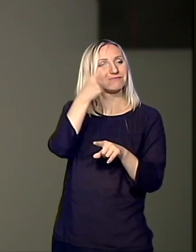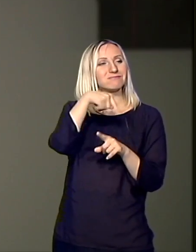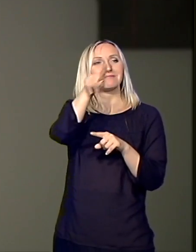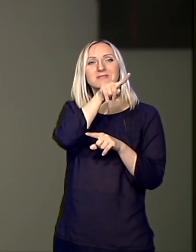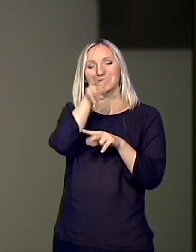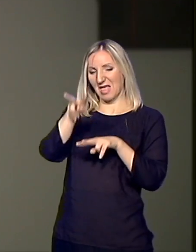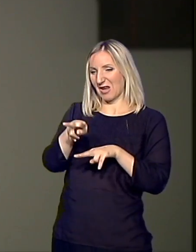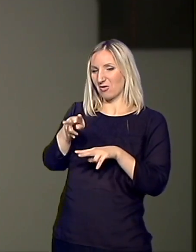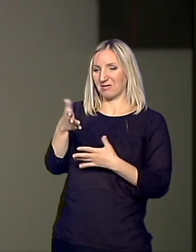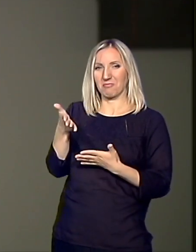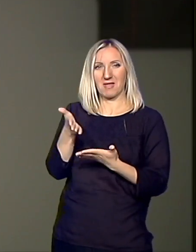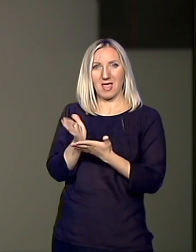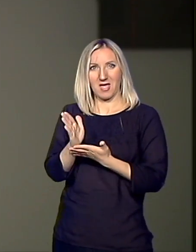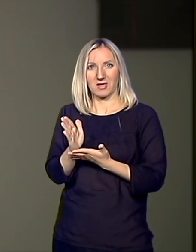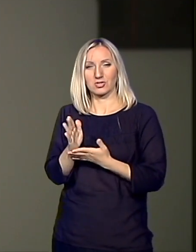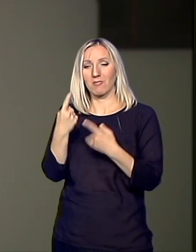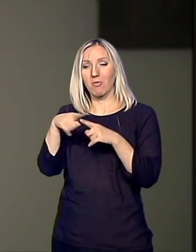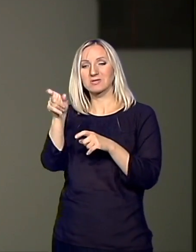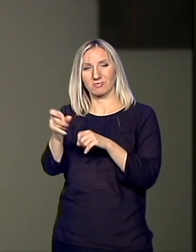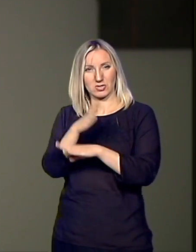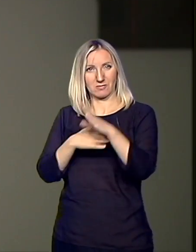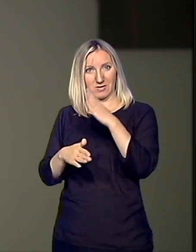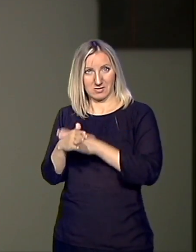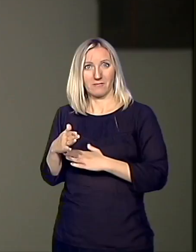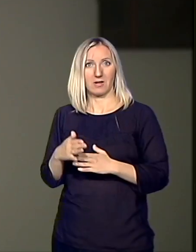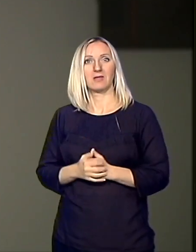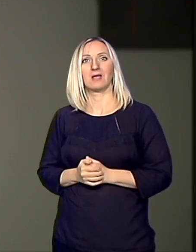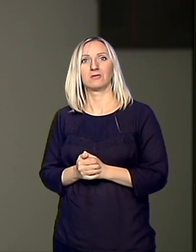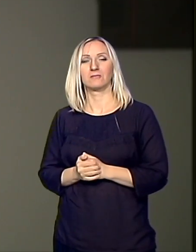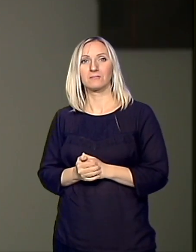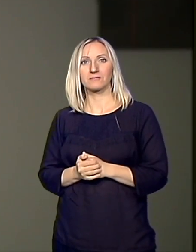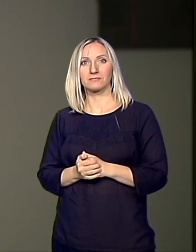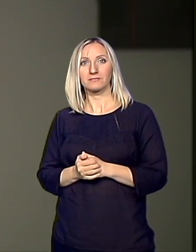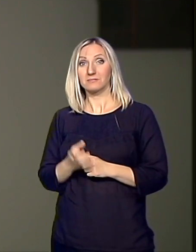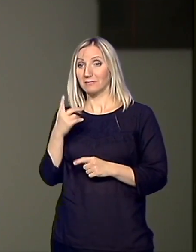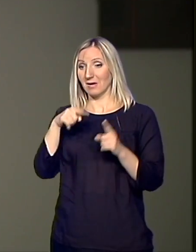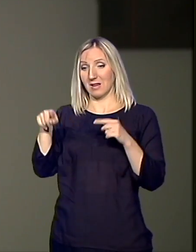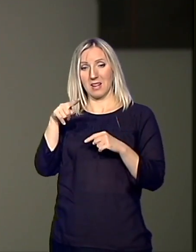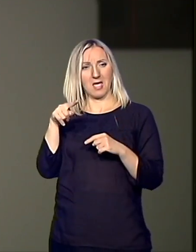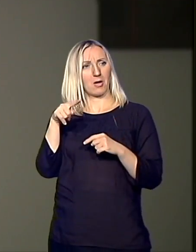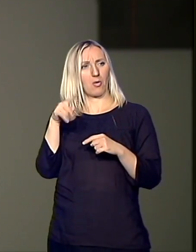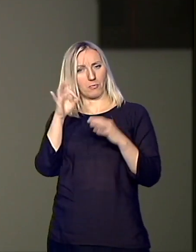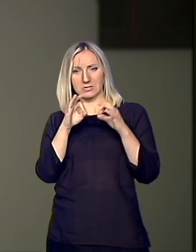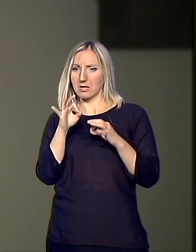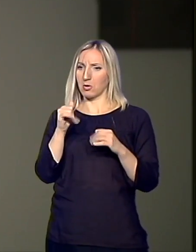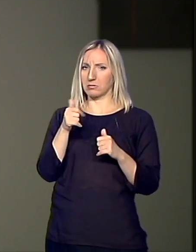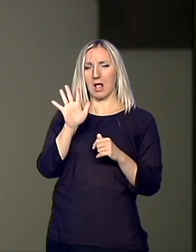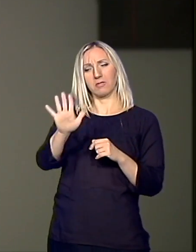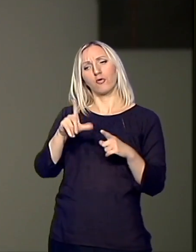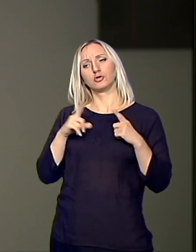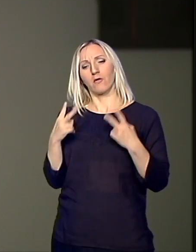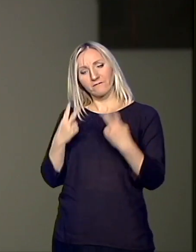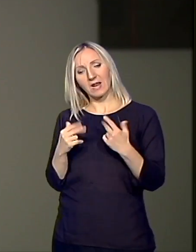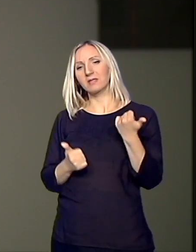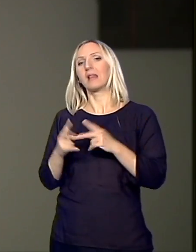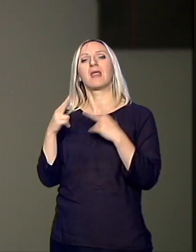spoljašnjeg sveta čini, pogotovo kada je reč o toj populaciji, ranjivoj populaciji, dakle invalida, kada neko sa strane procenjuje da li tuđi život vredi ili